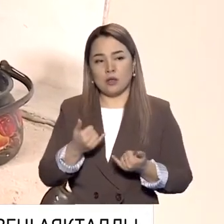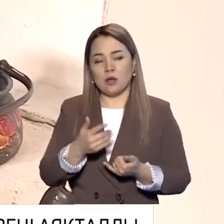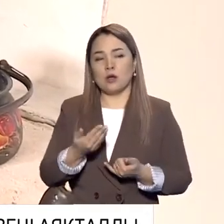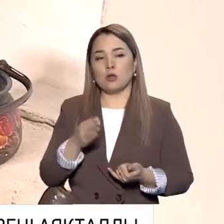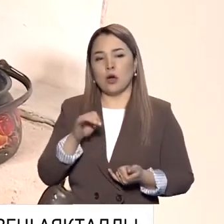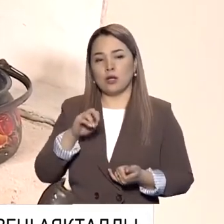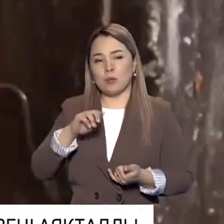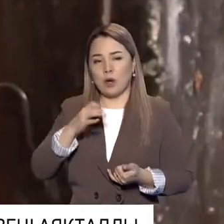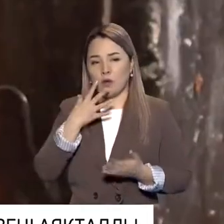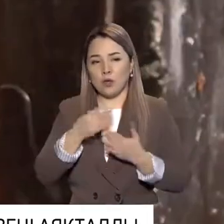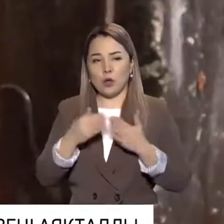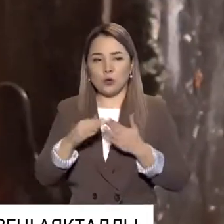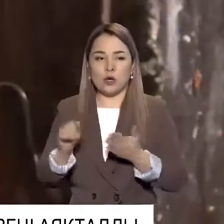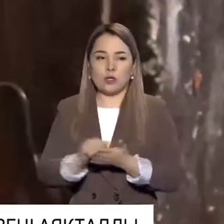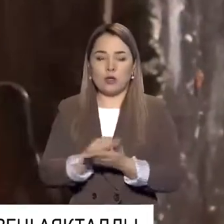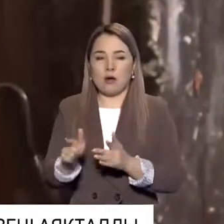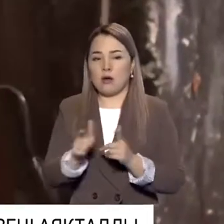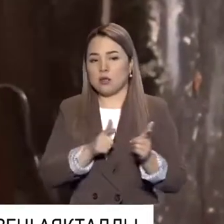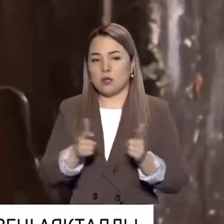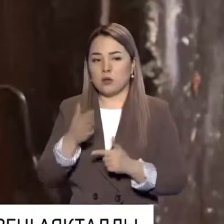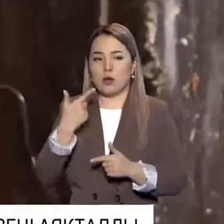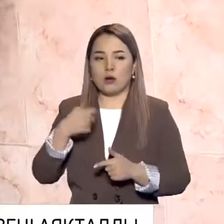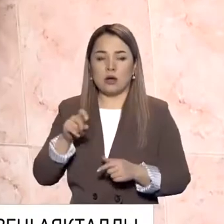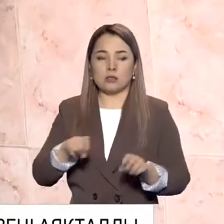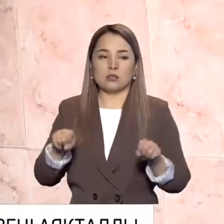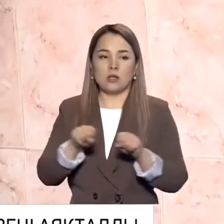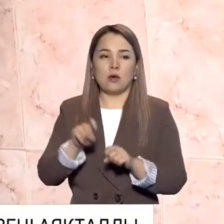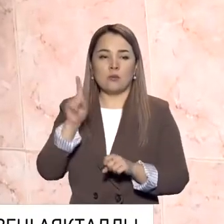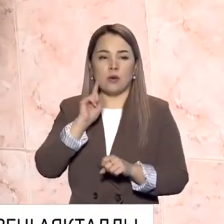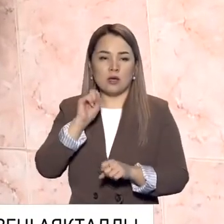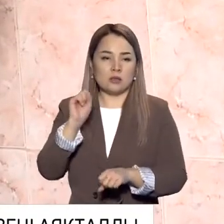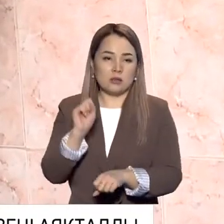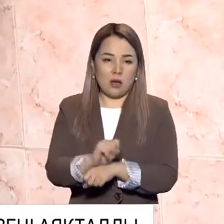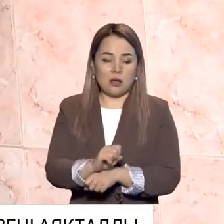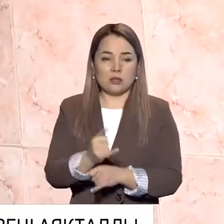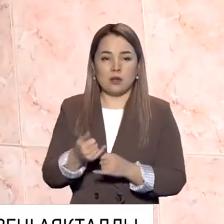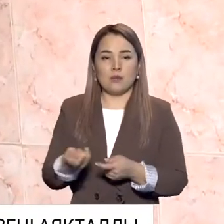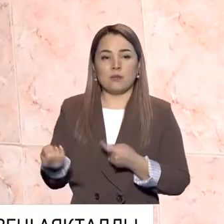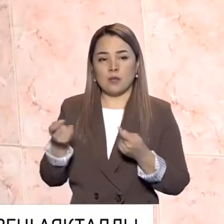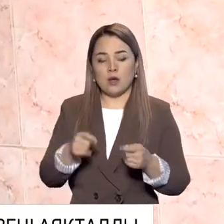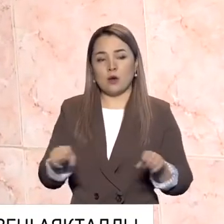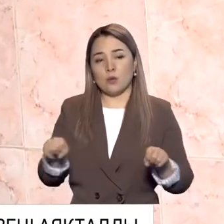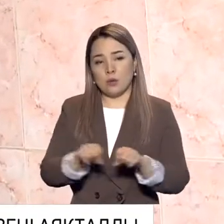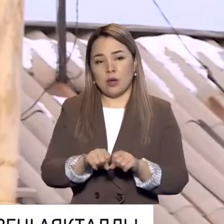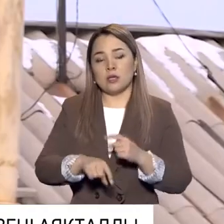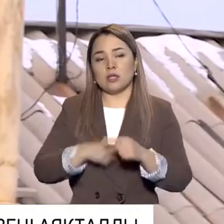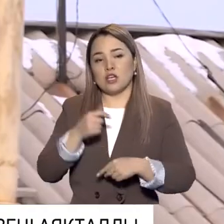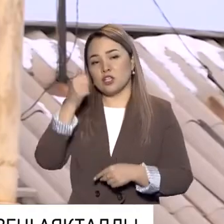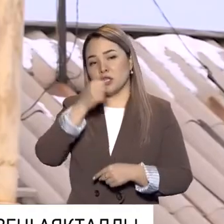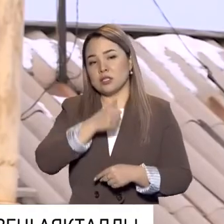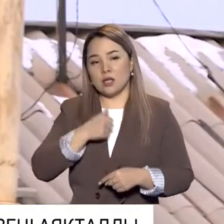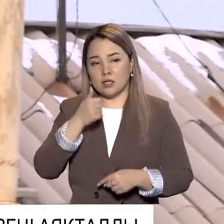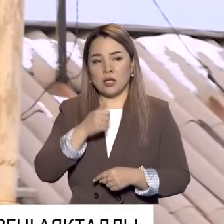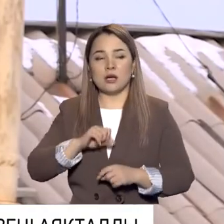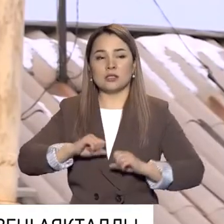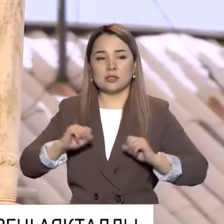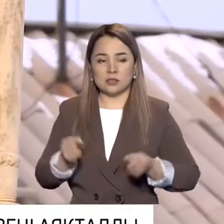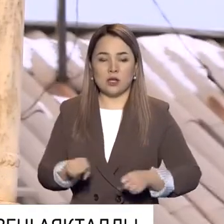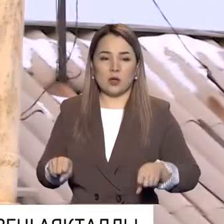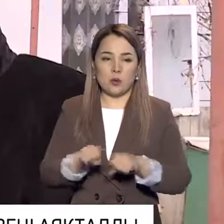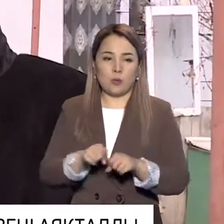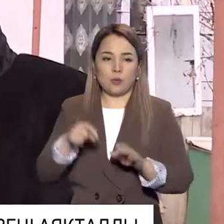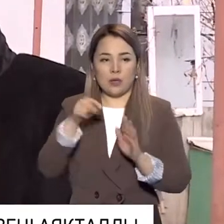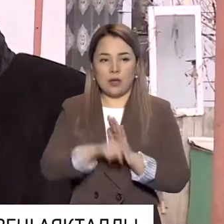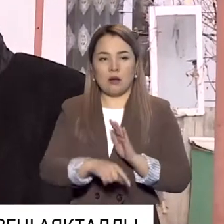от жағады. Үйінің құжаттары дайын болмаған соң әзірге газ тарту мүмкін емес. Аула сыртына келіп тұрған құбырды келесі қысқа дейін ішке кіргізіп алсам, дейді